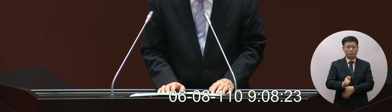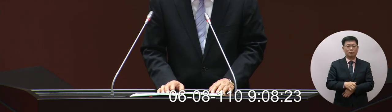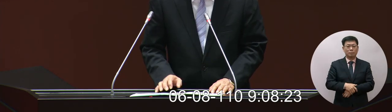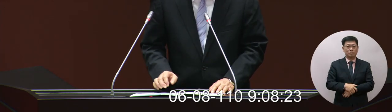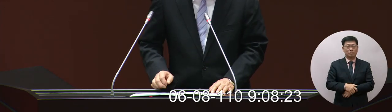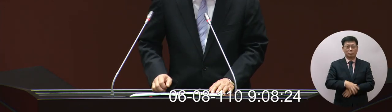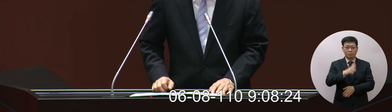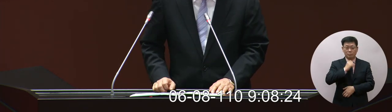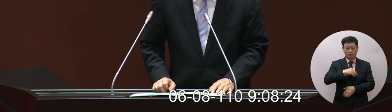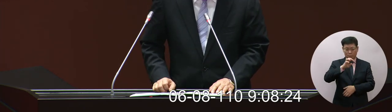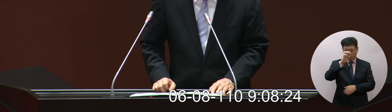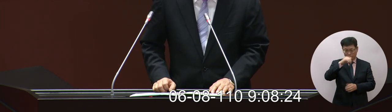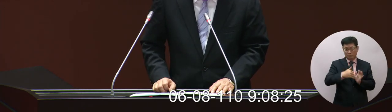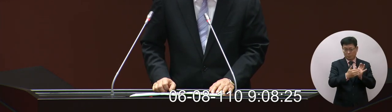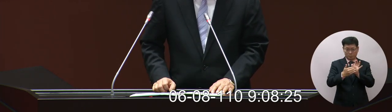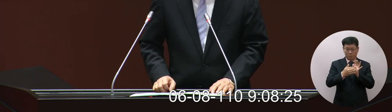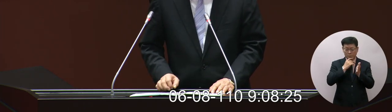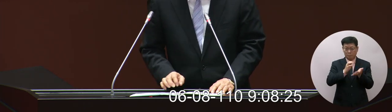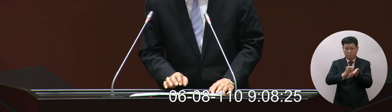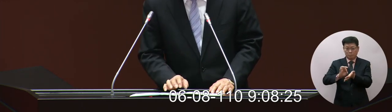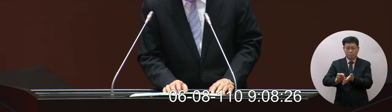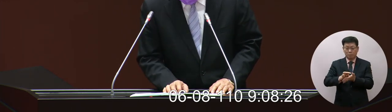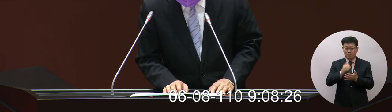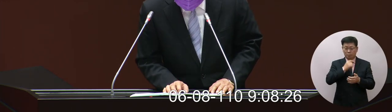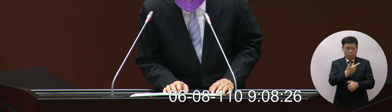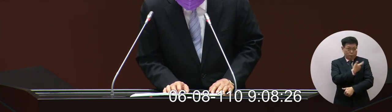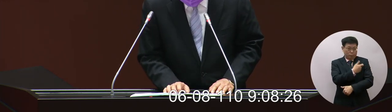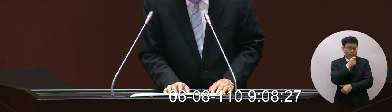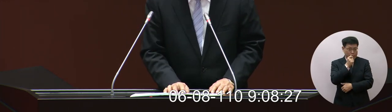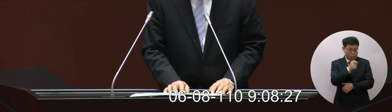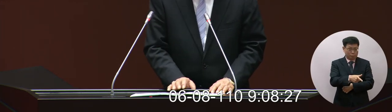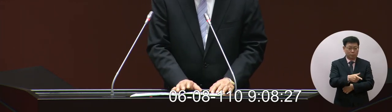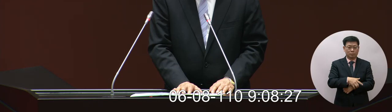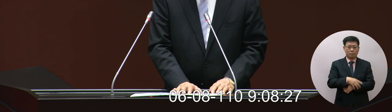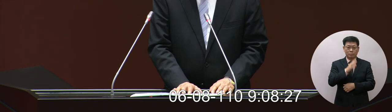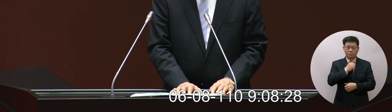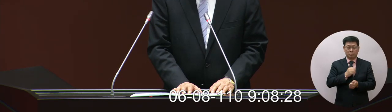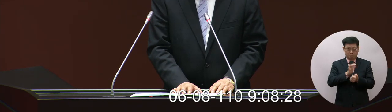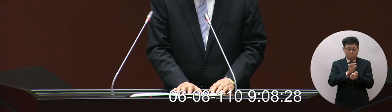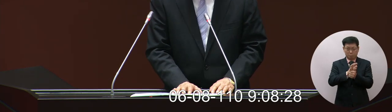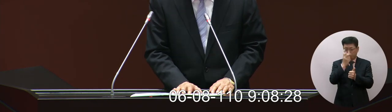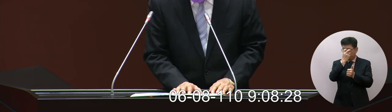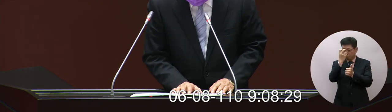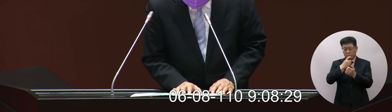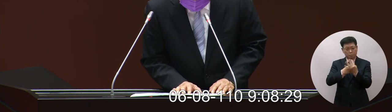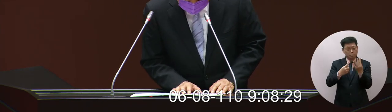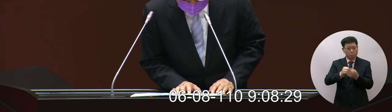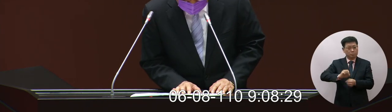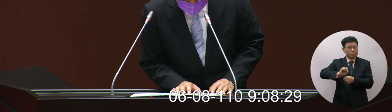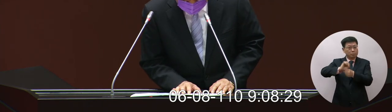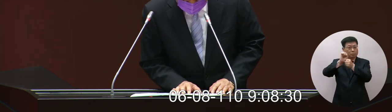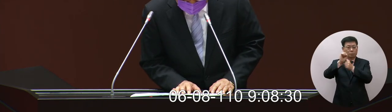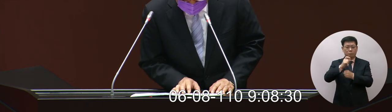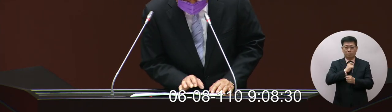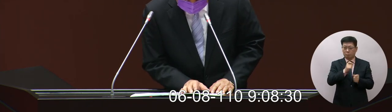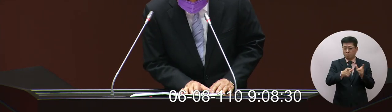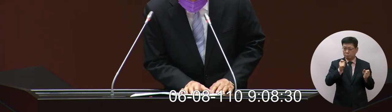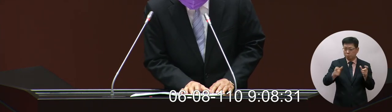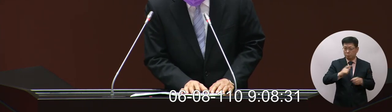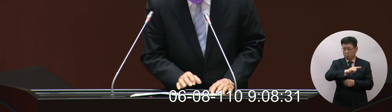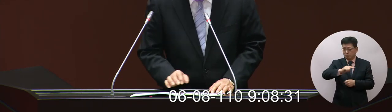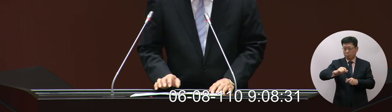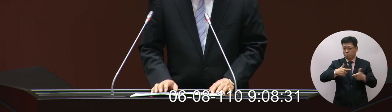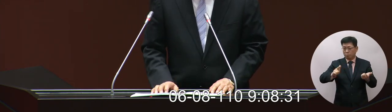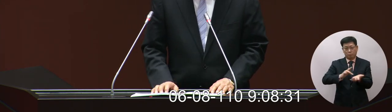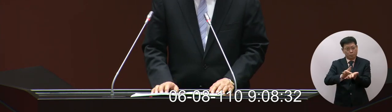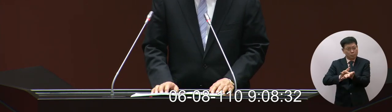1866亿元，防治经费用于疫苗采购、提升检验量能、增购防疫物资